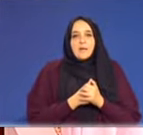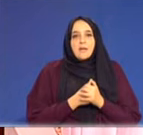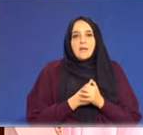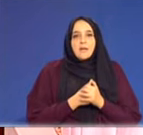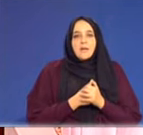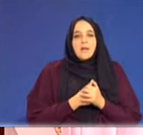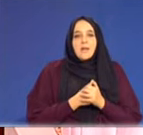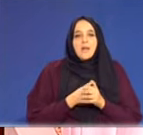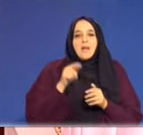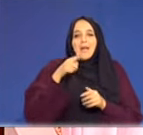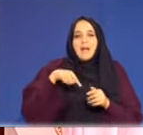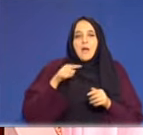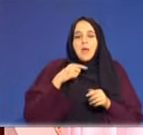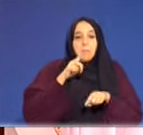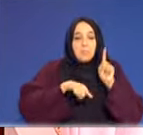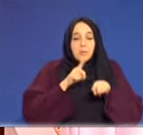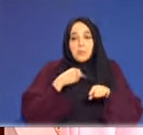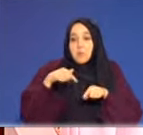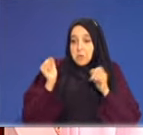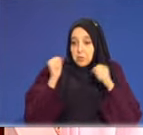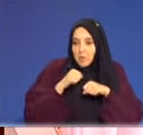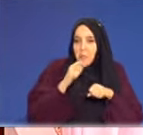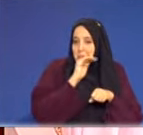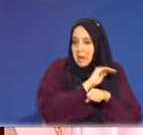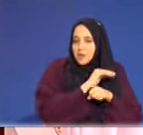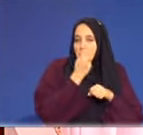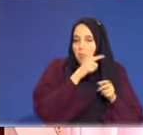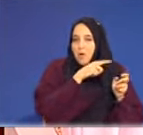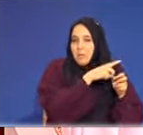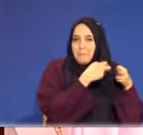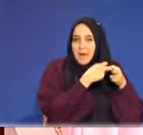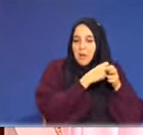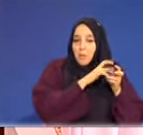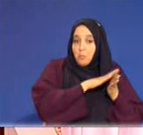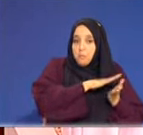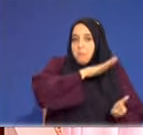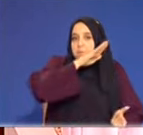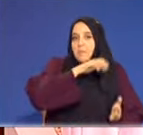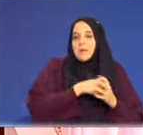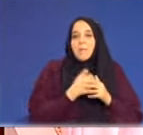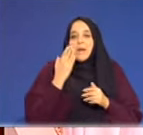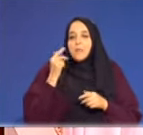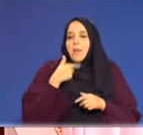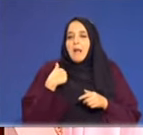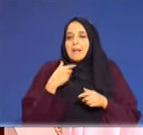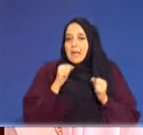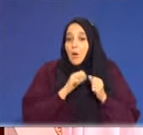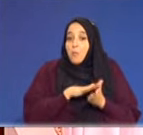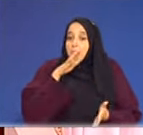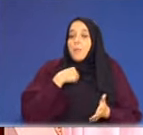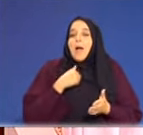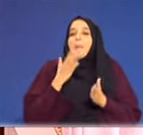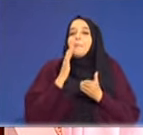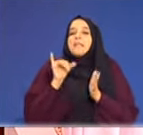ولكن اختلفوا، ربما اتفقوا في البداية أن المحتكر الأول يأخذ الثلث والمحتكر الآخر